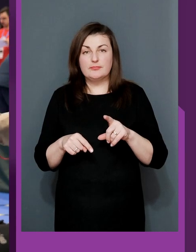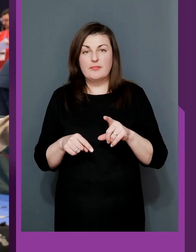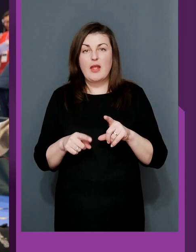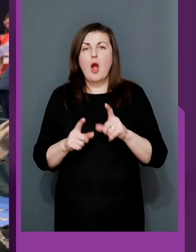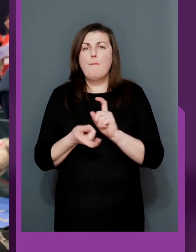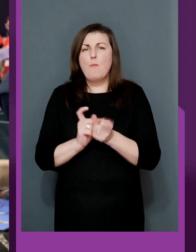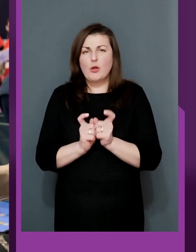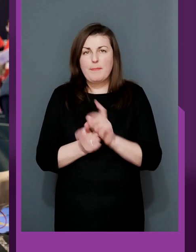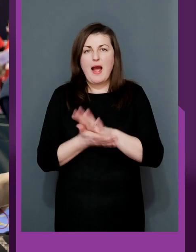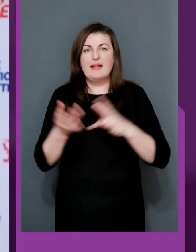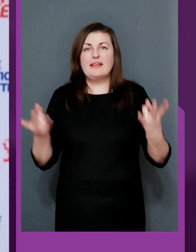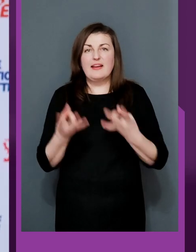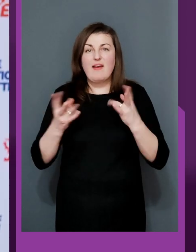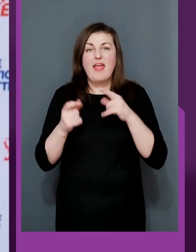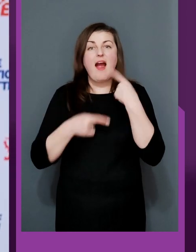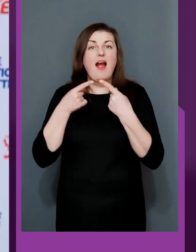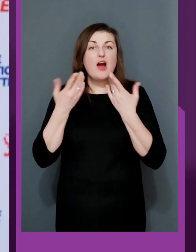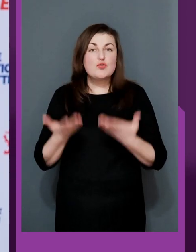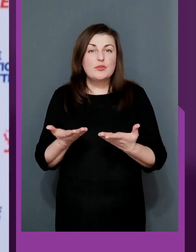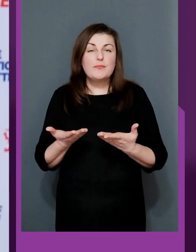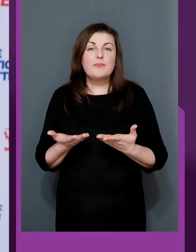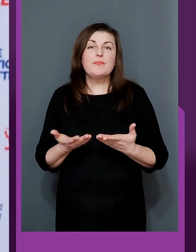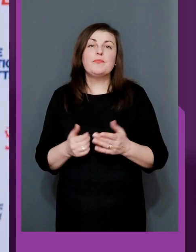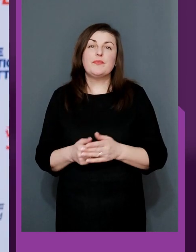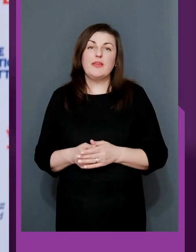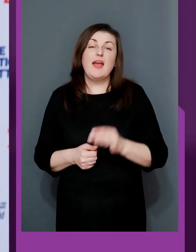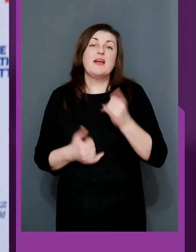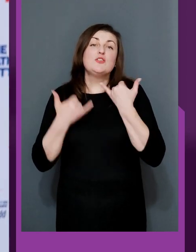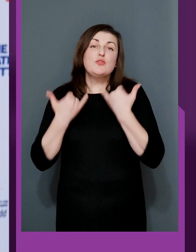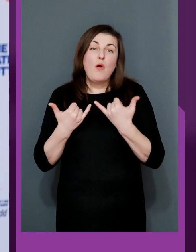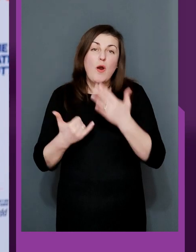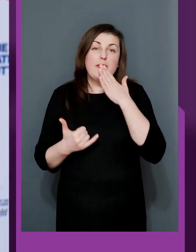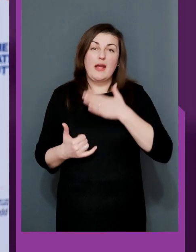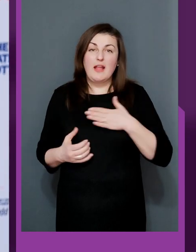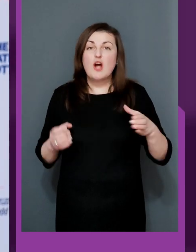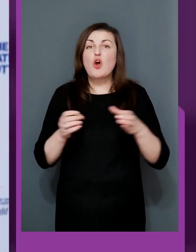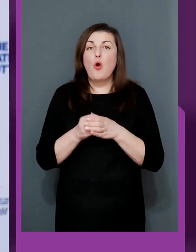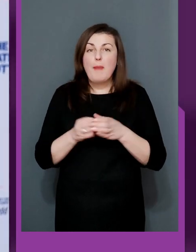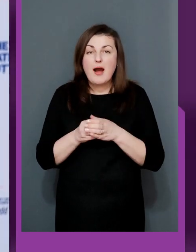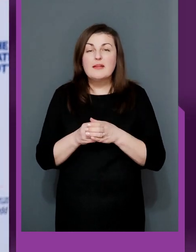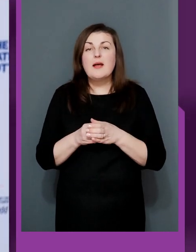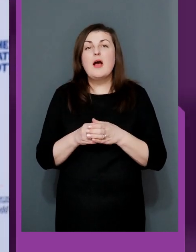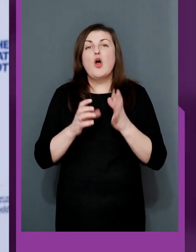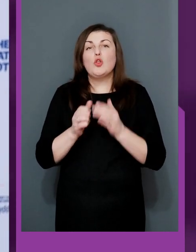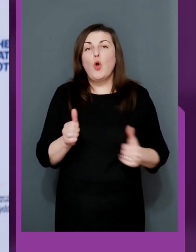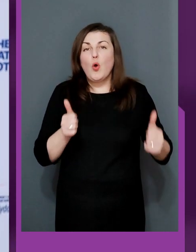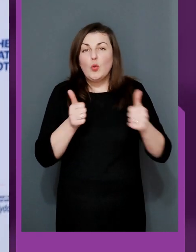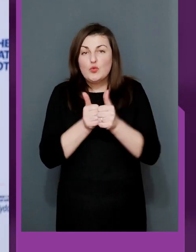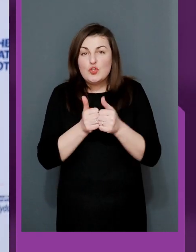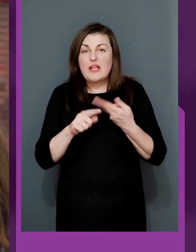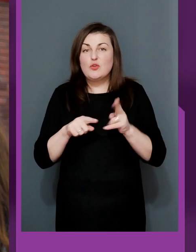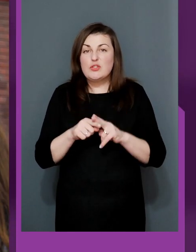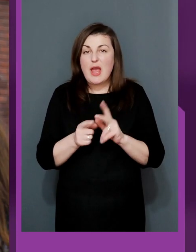Тому борба триває як кажуть ігод команда долучилась до